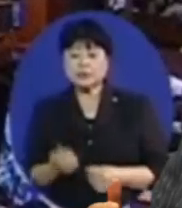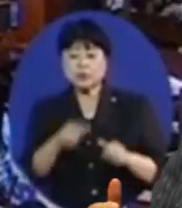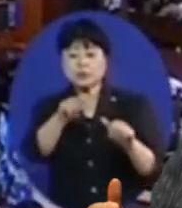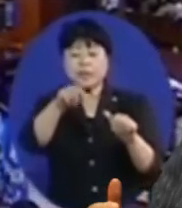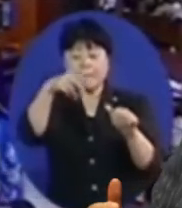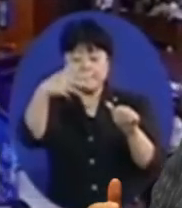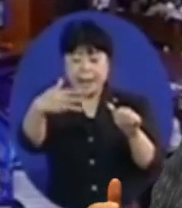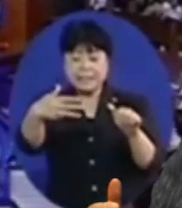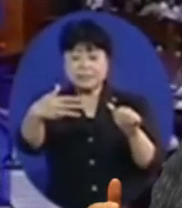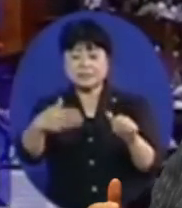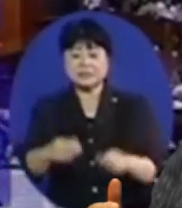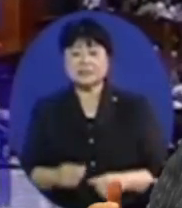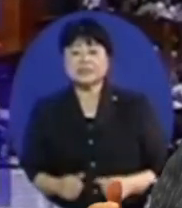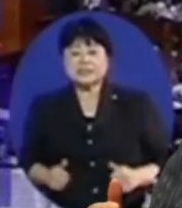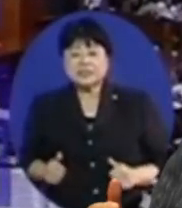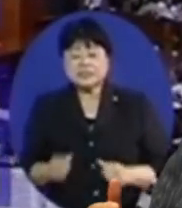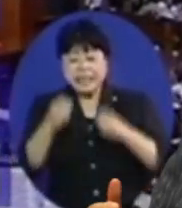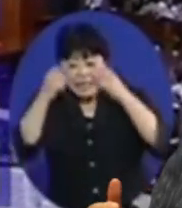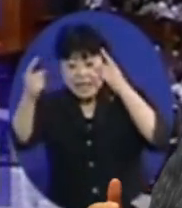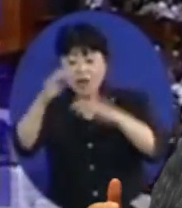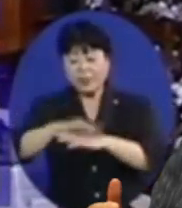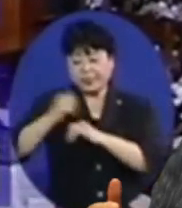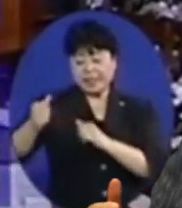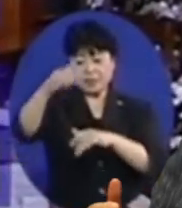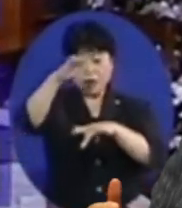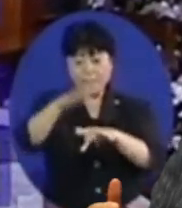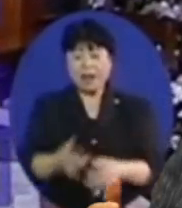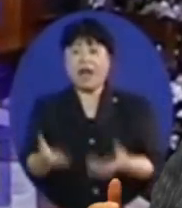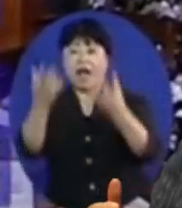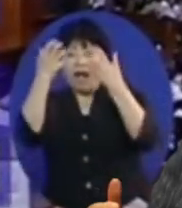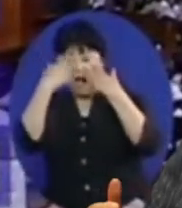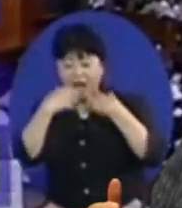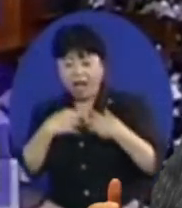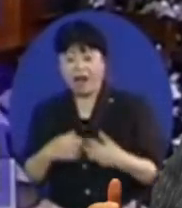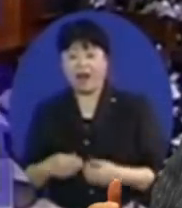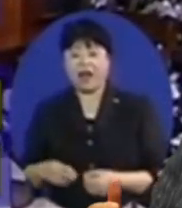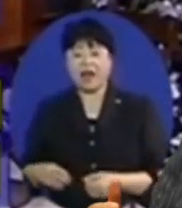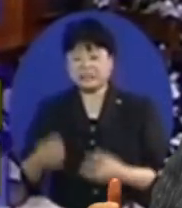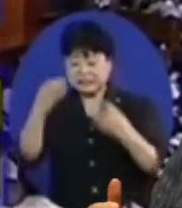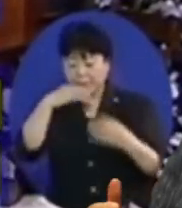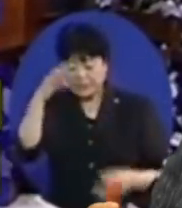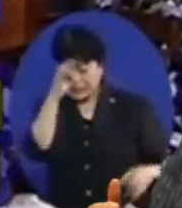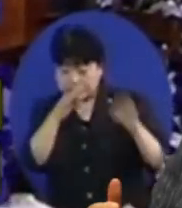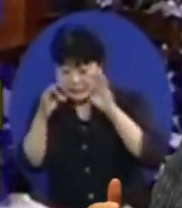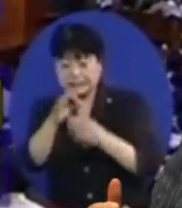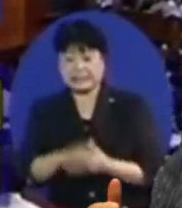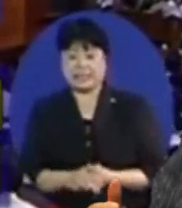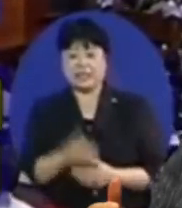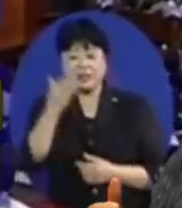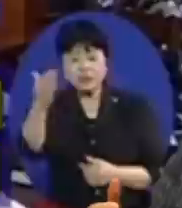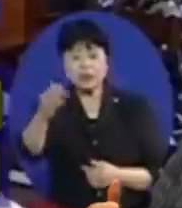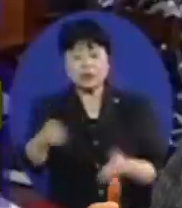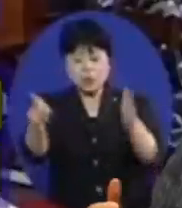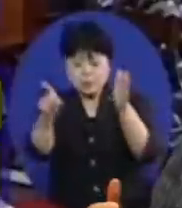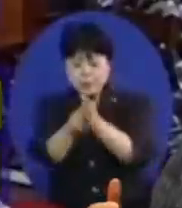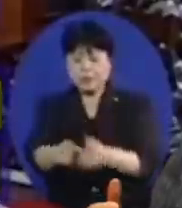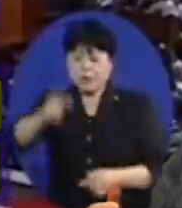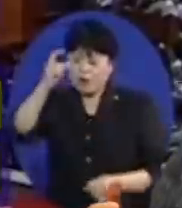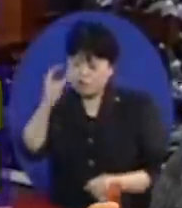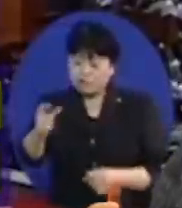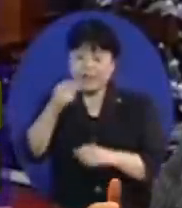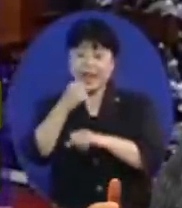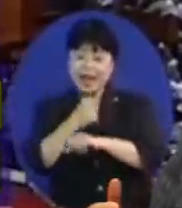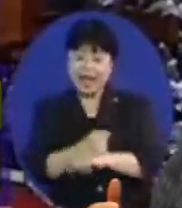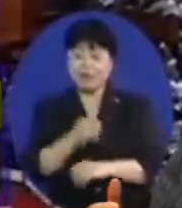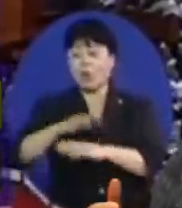8절로 9절에 근신하라 깨어라 너희 대적 마귀가 우는 사자같이 두루다니며 삼킬자를 찾나니 너희는 믿음을 굳건하여